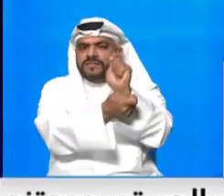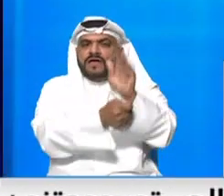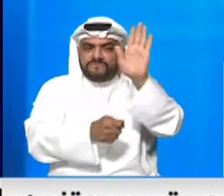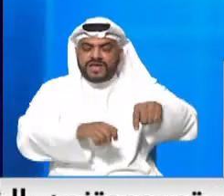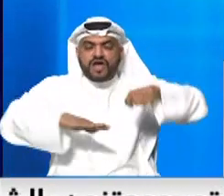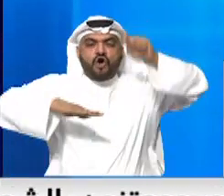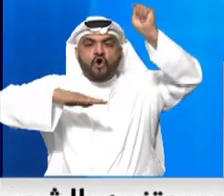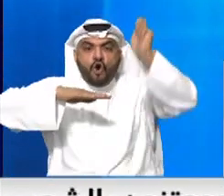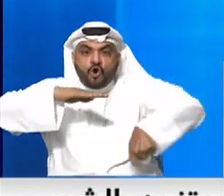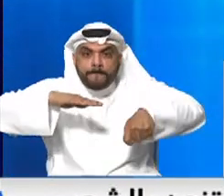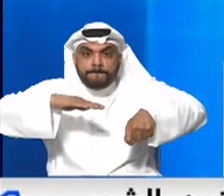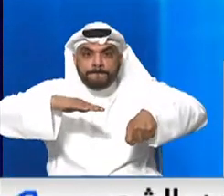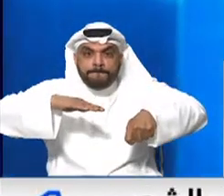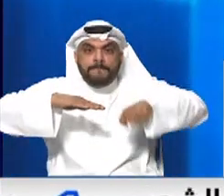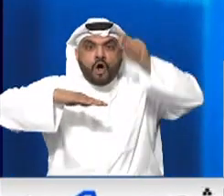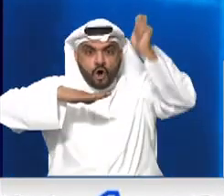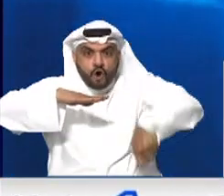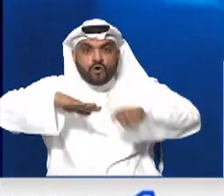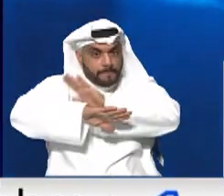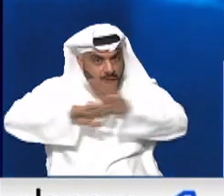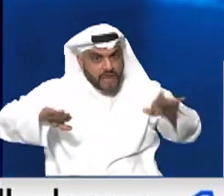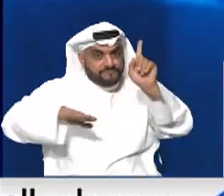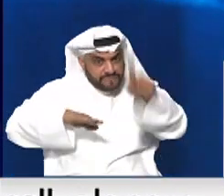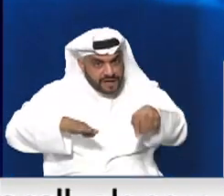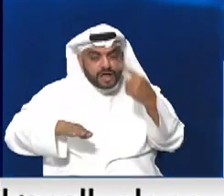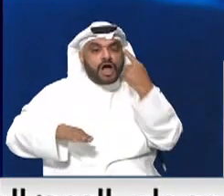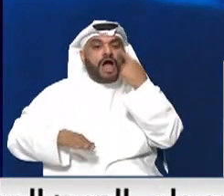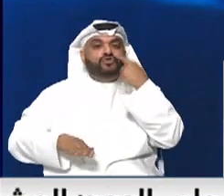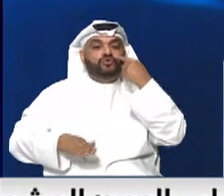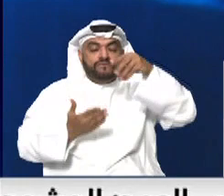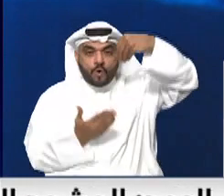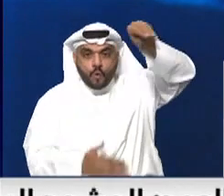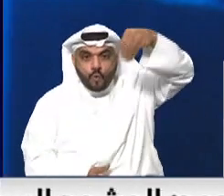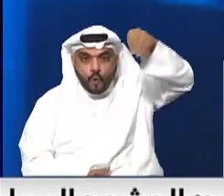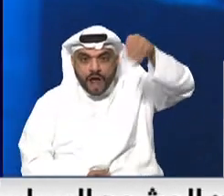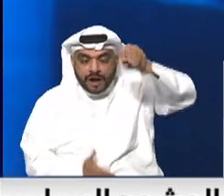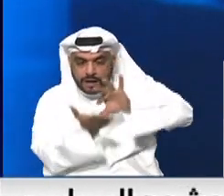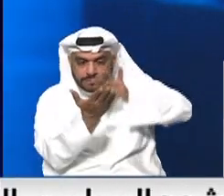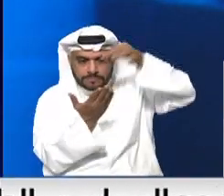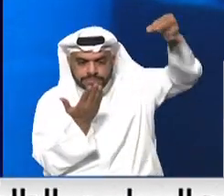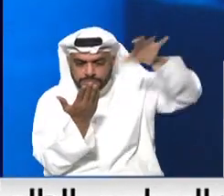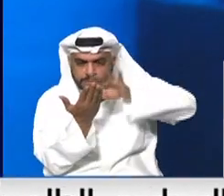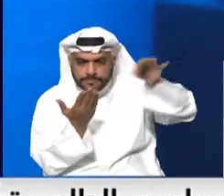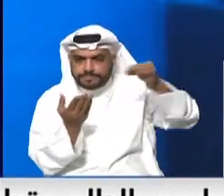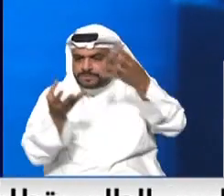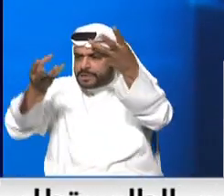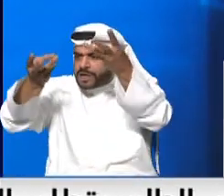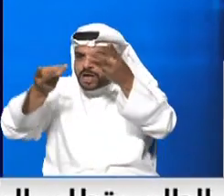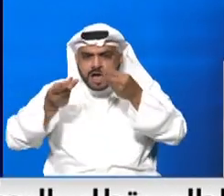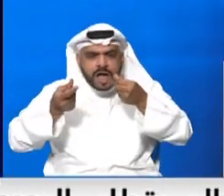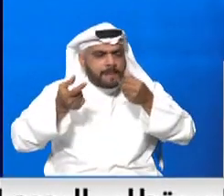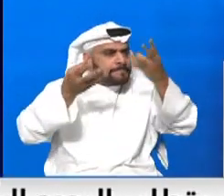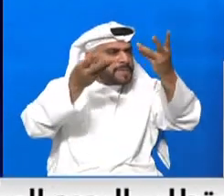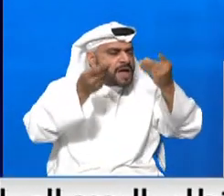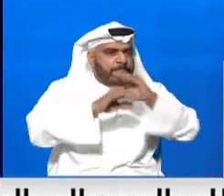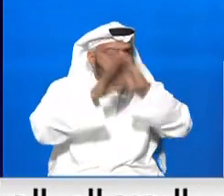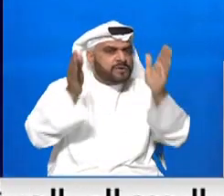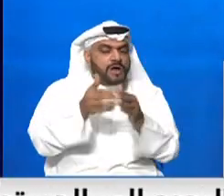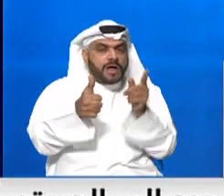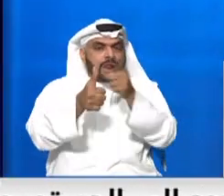التنسيق جاري بين الوزاره وبين اداره التنفيذ لتحديد الفئات